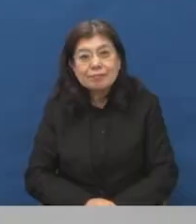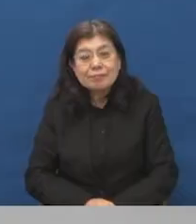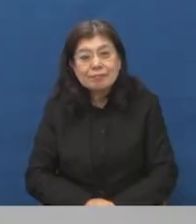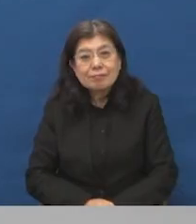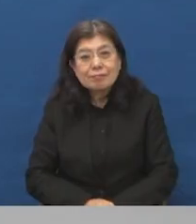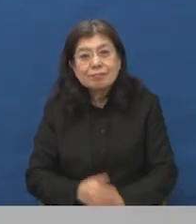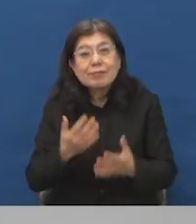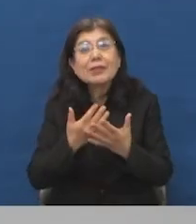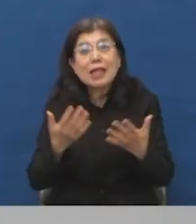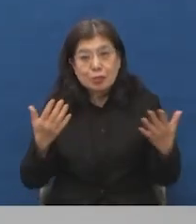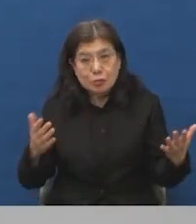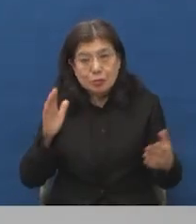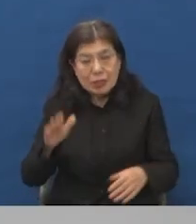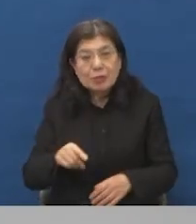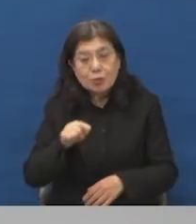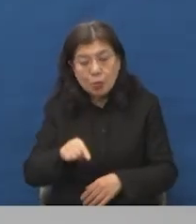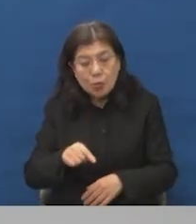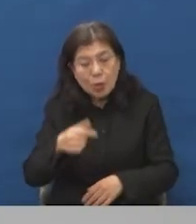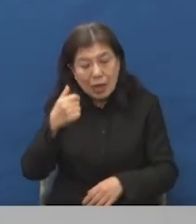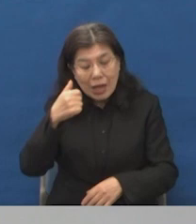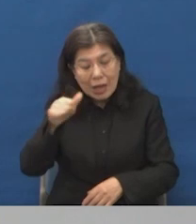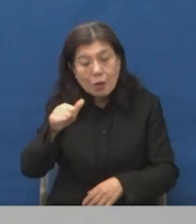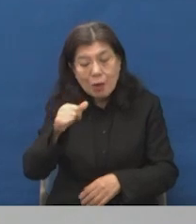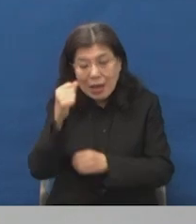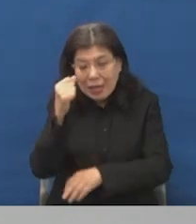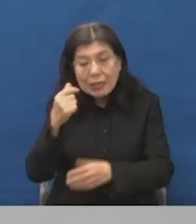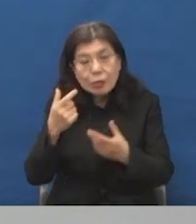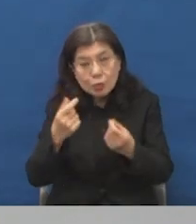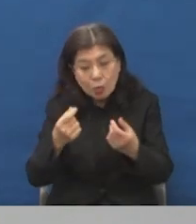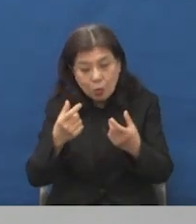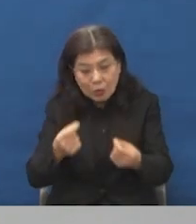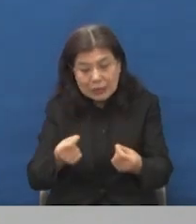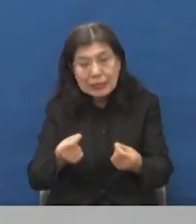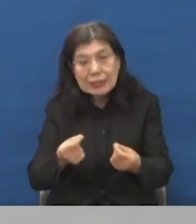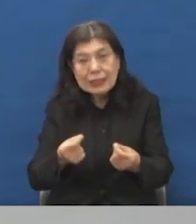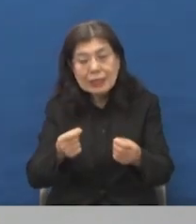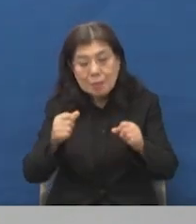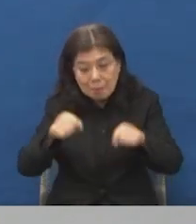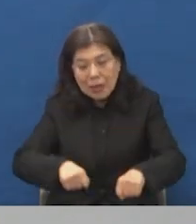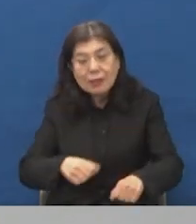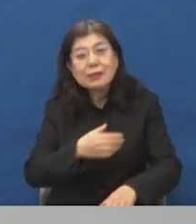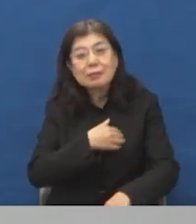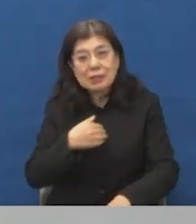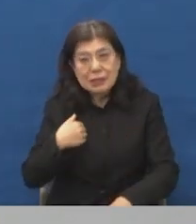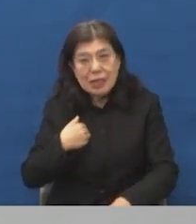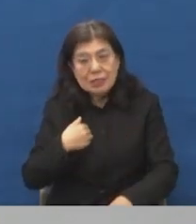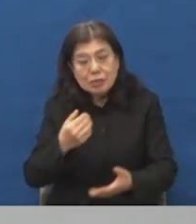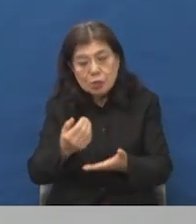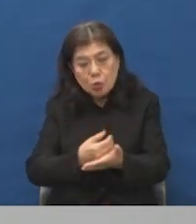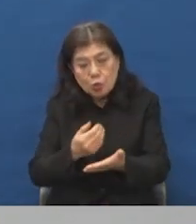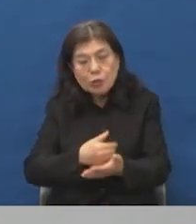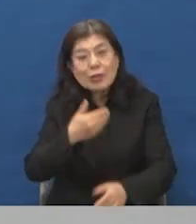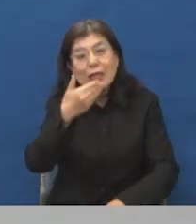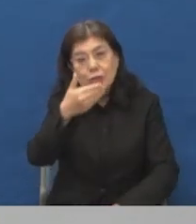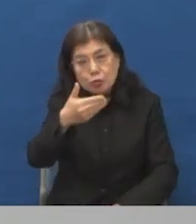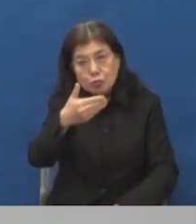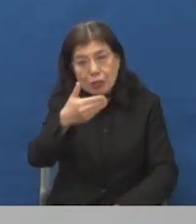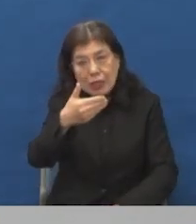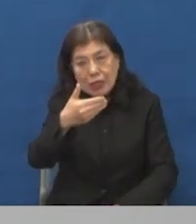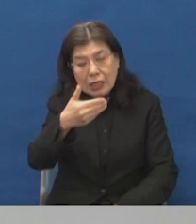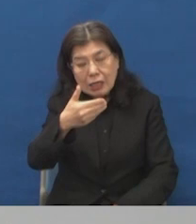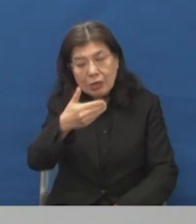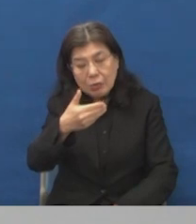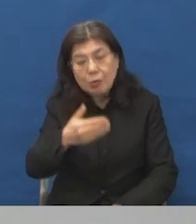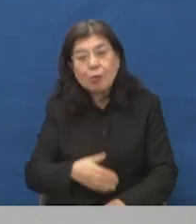多数であります。よって本案は原案のとおり可決されました。次に、残余の議案9件を一括表決に